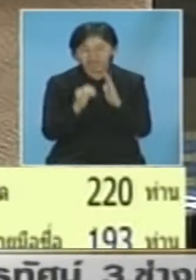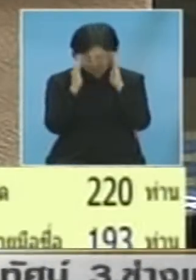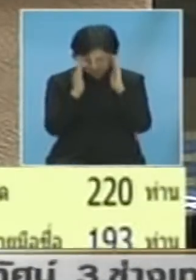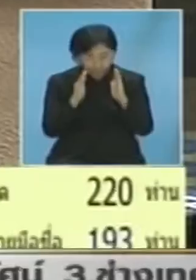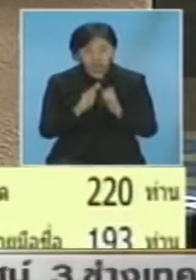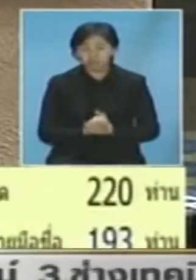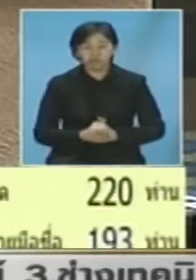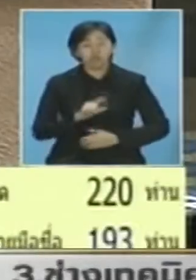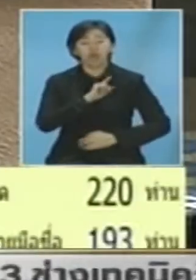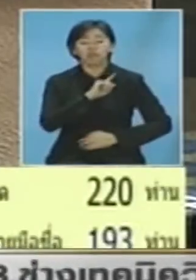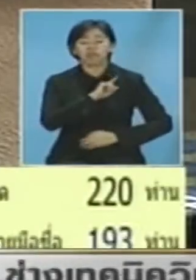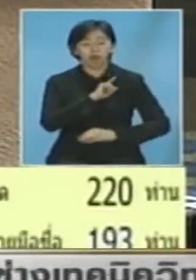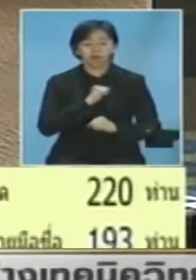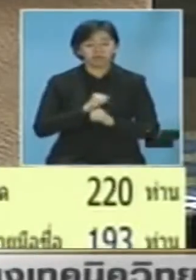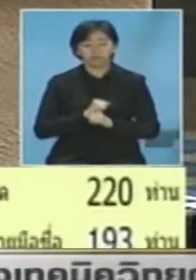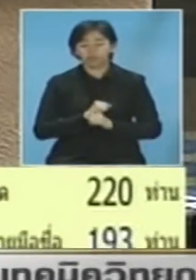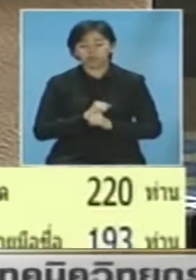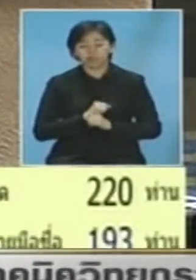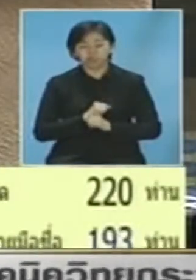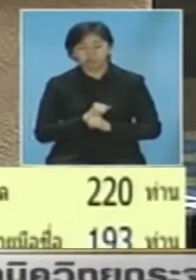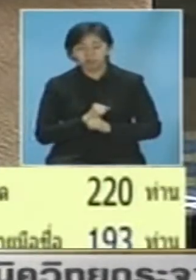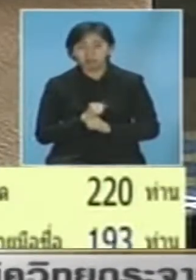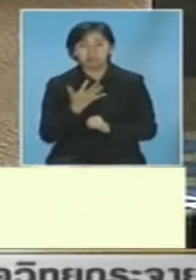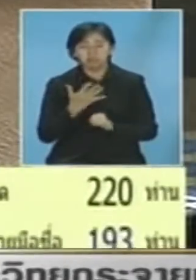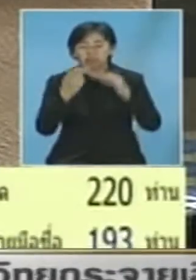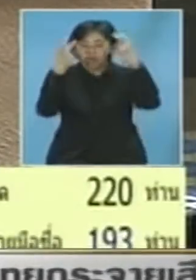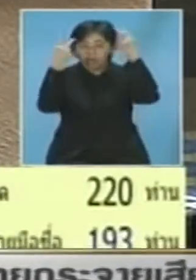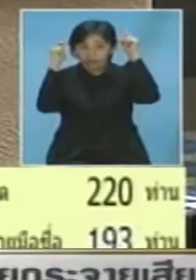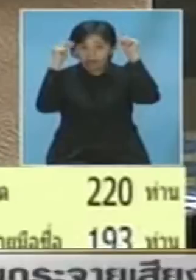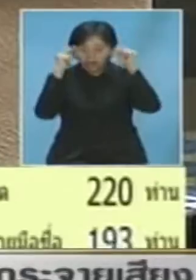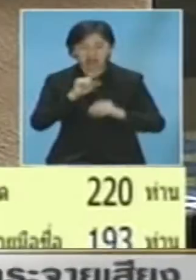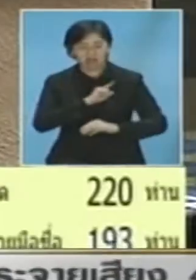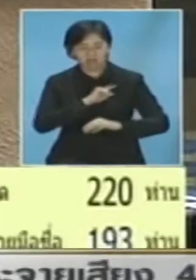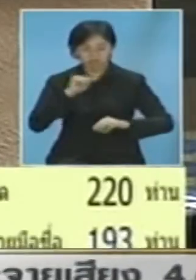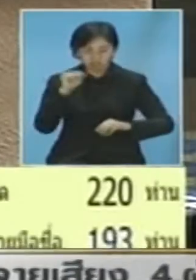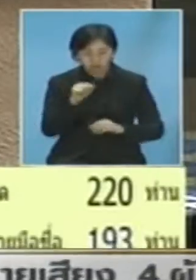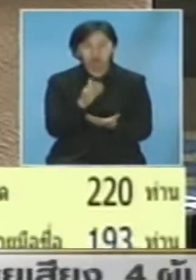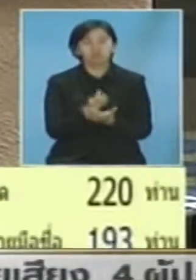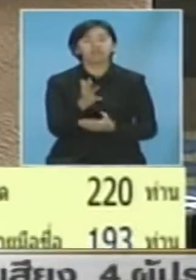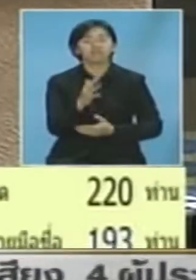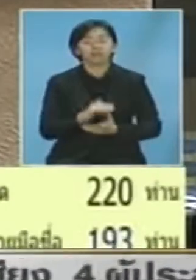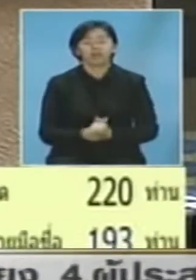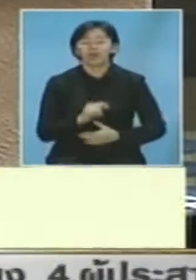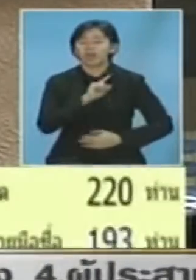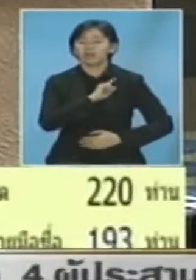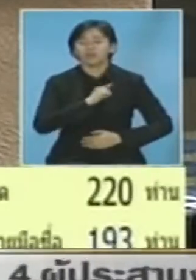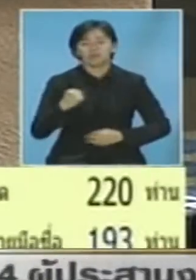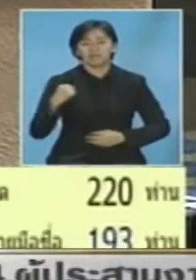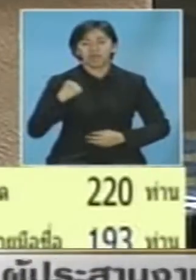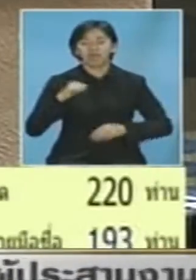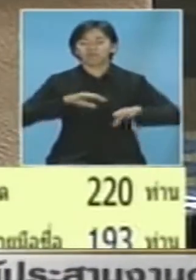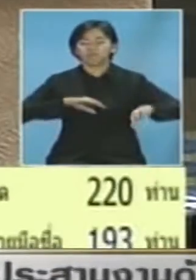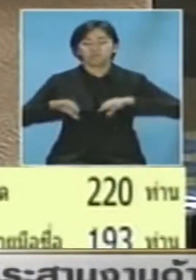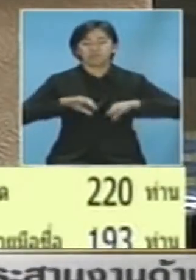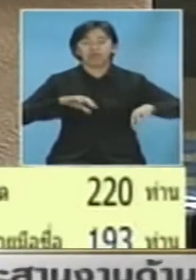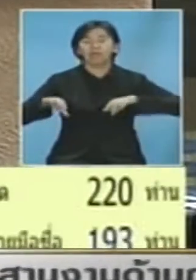ว้นไม่ใช้อำนาจหน้าที่ในฐานะนายกรัฐมนตรีผู้มีอำนาจสูงสุดในการบริห